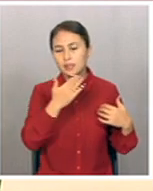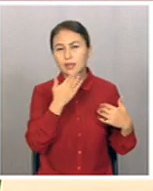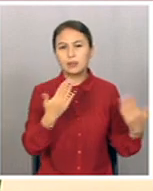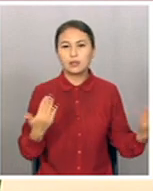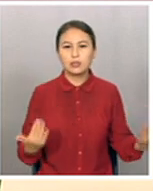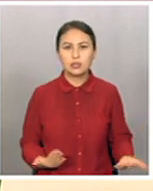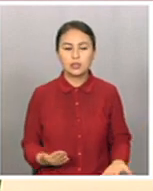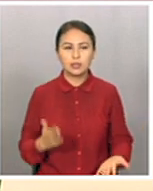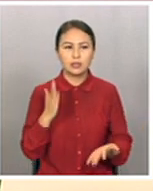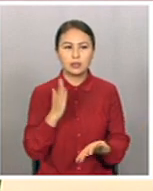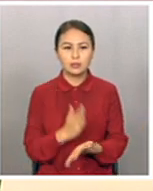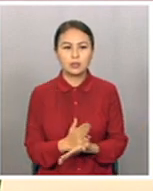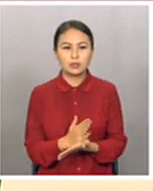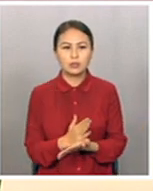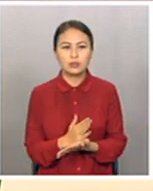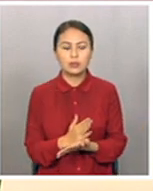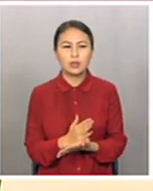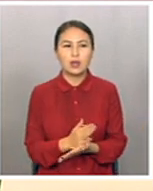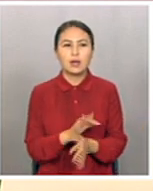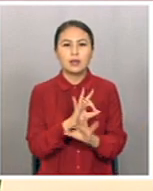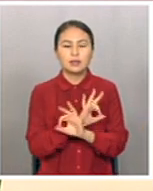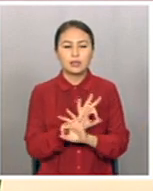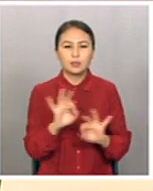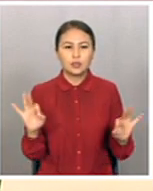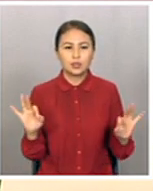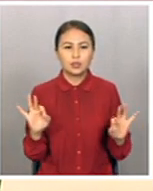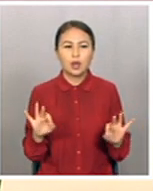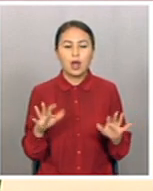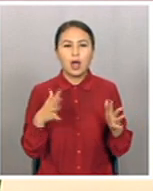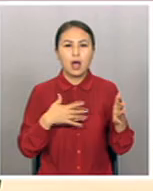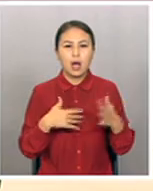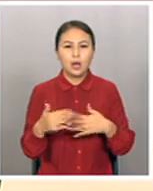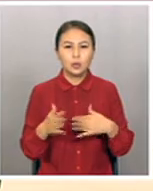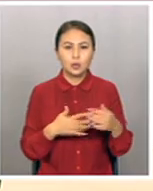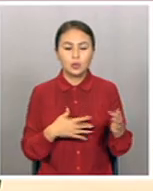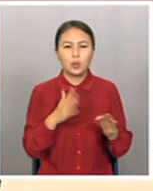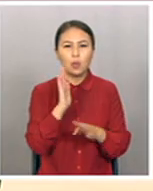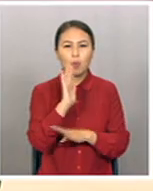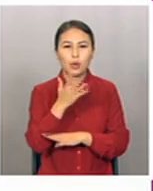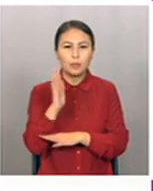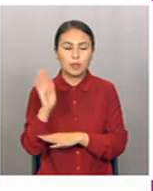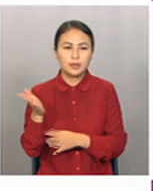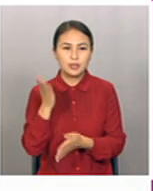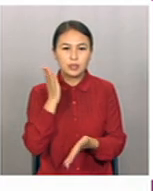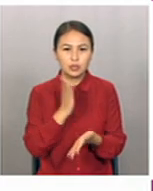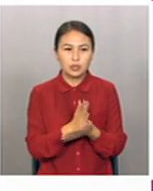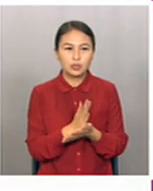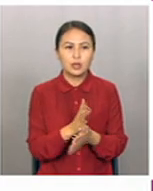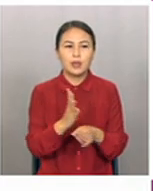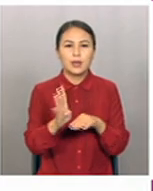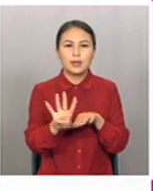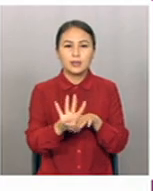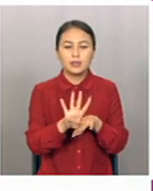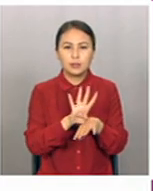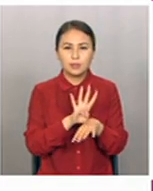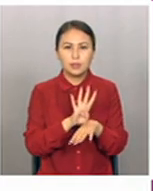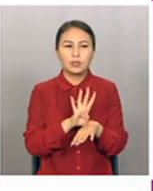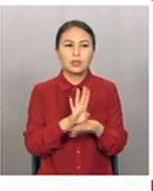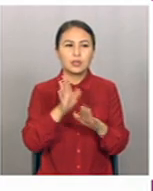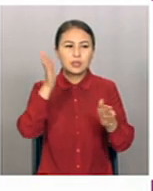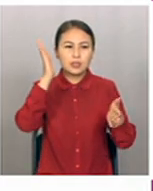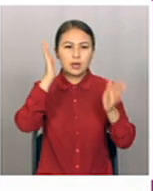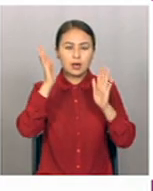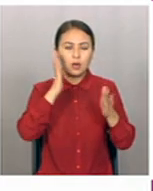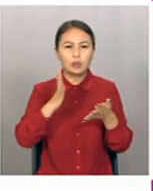жүр екен? Тамаша, аю орманда жүр, кірпі саңырауқұлақ жинап